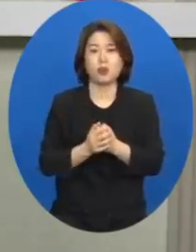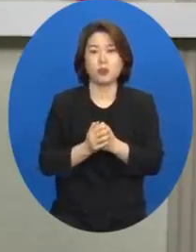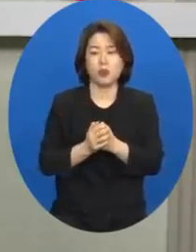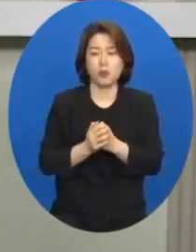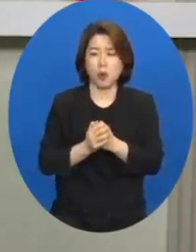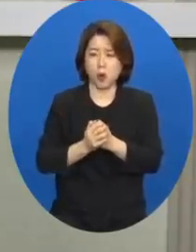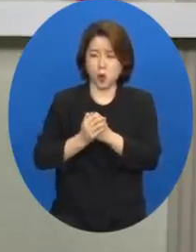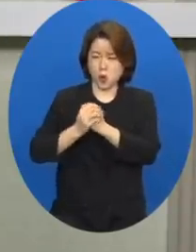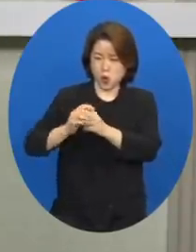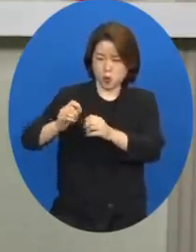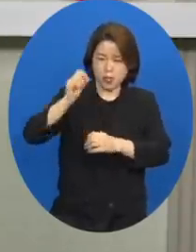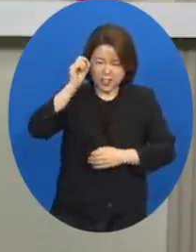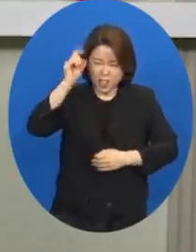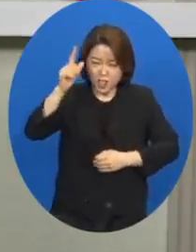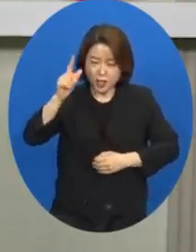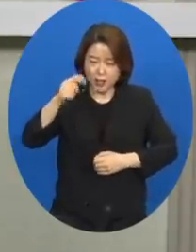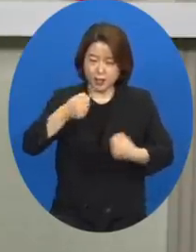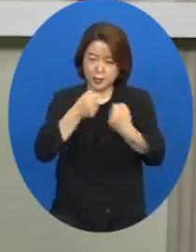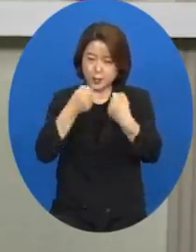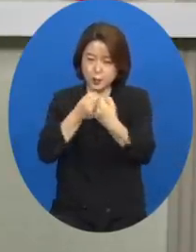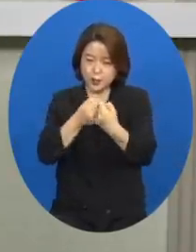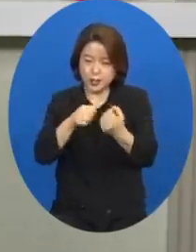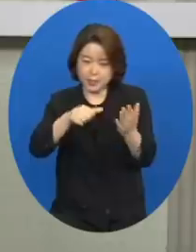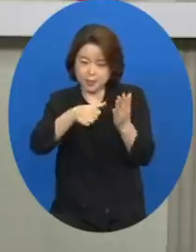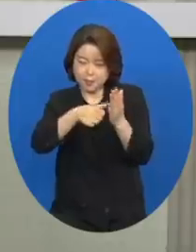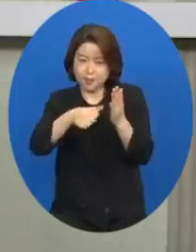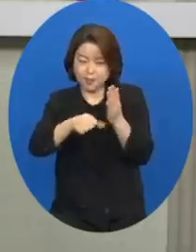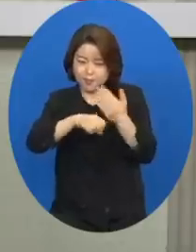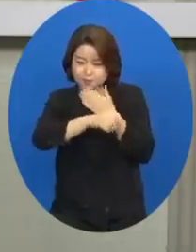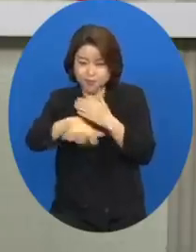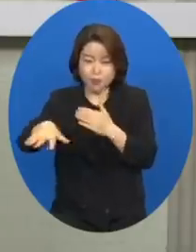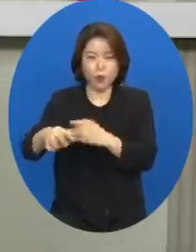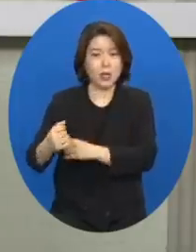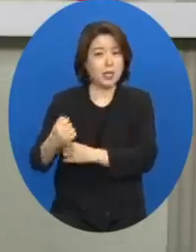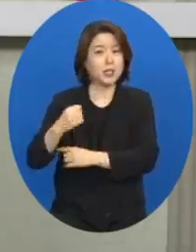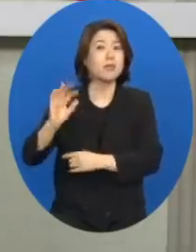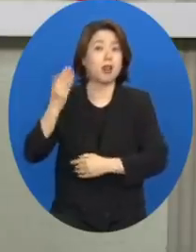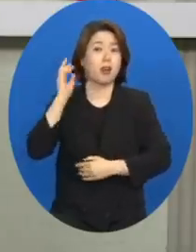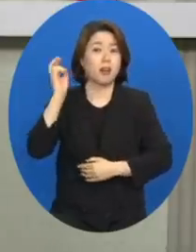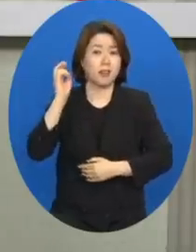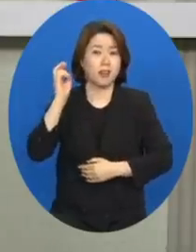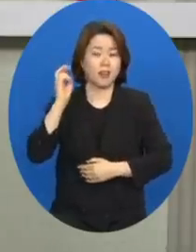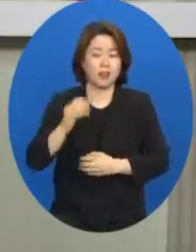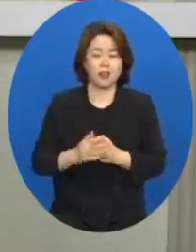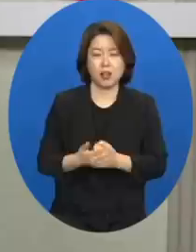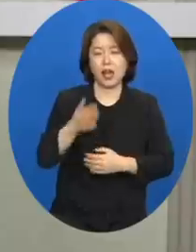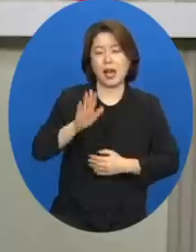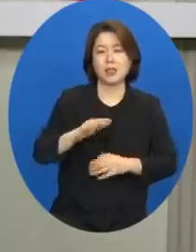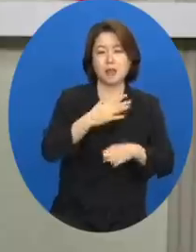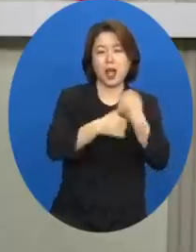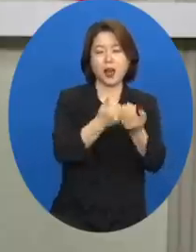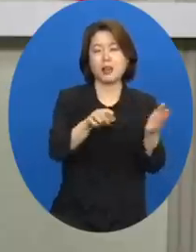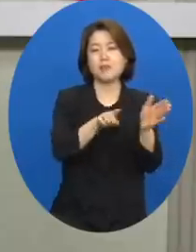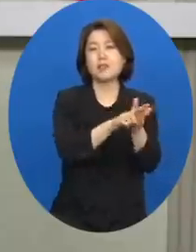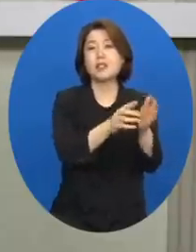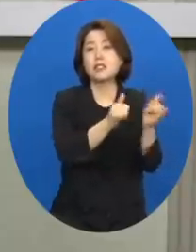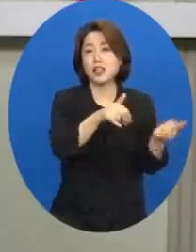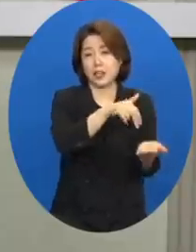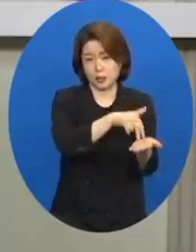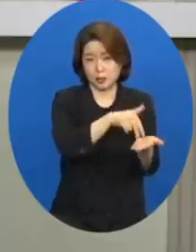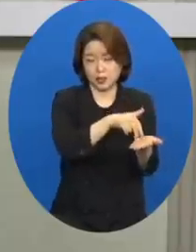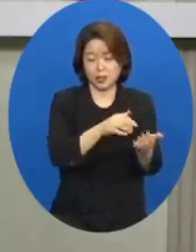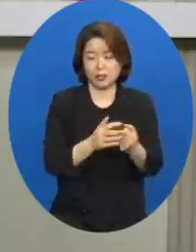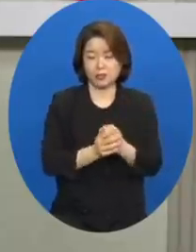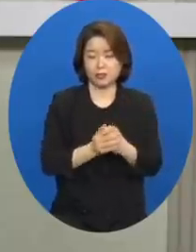탁월한 전쟁 무기가 힘이 되지 않겠습니까 그러나 하나님을 믿는 사람에게는 하나님이